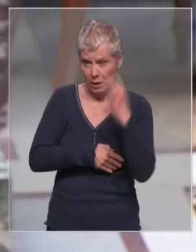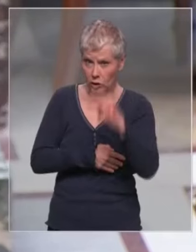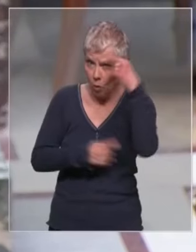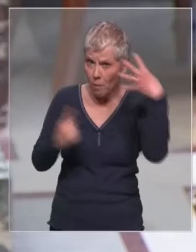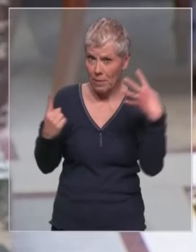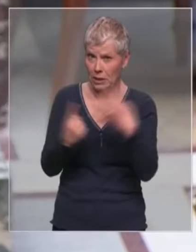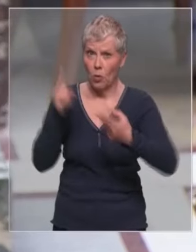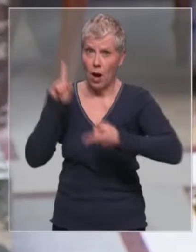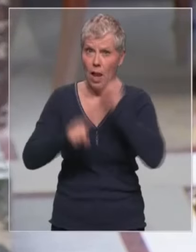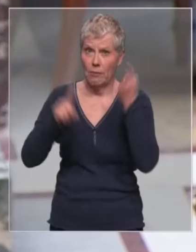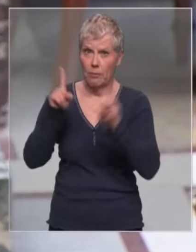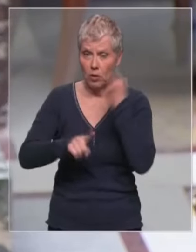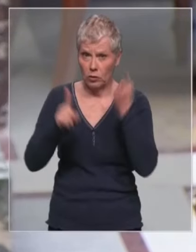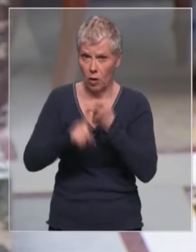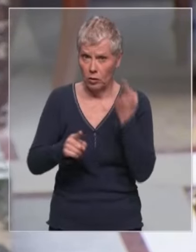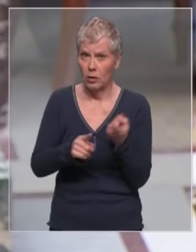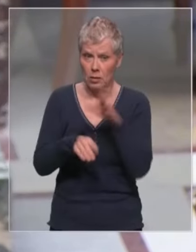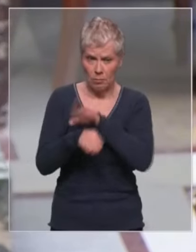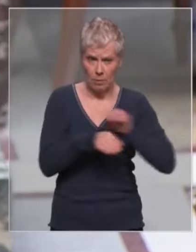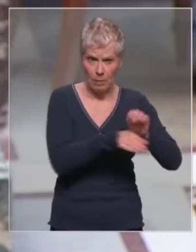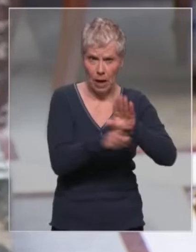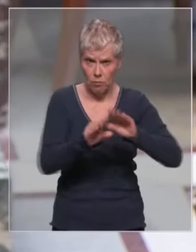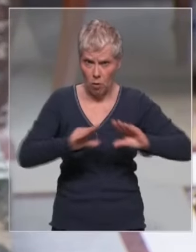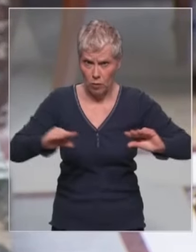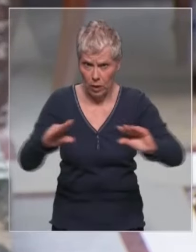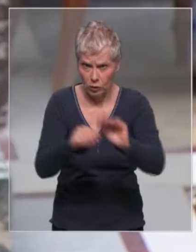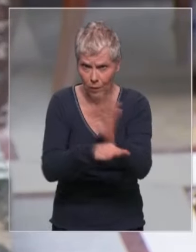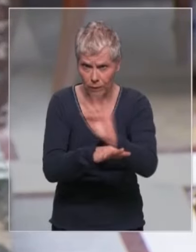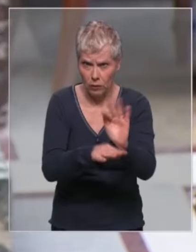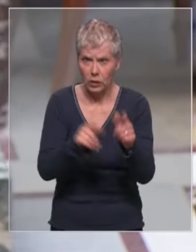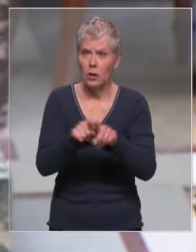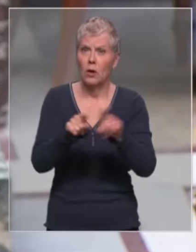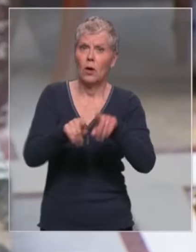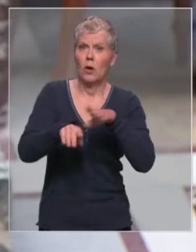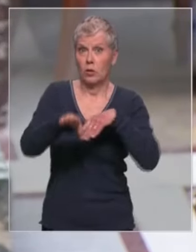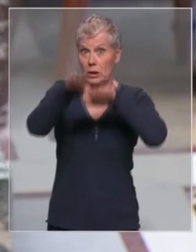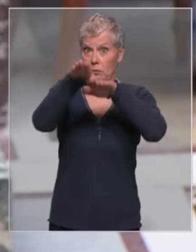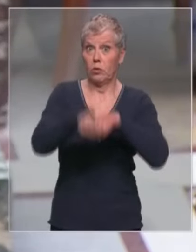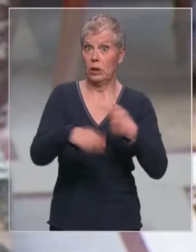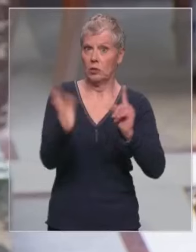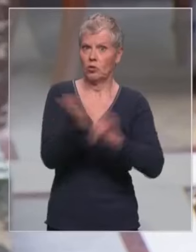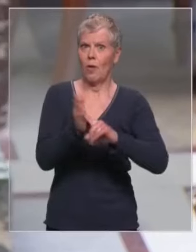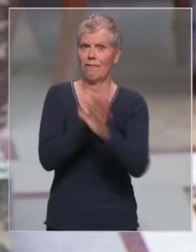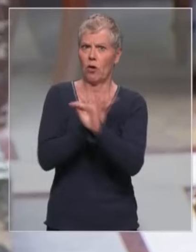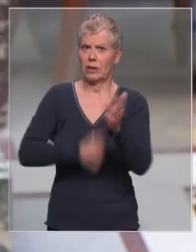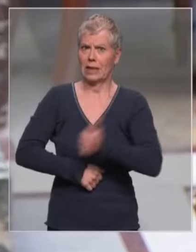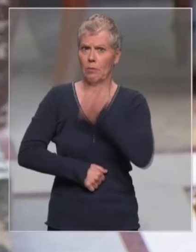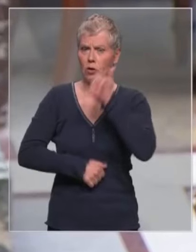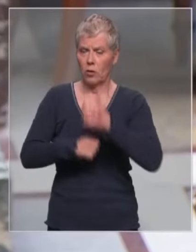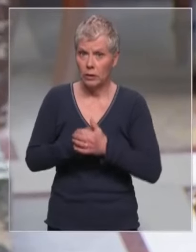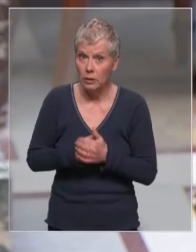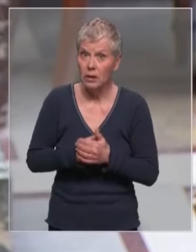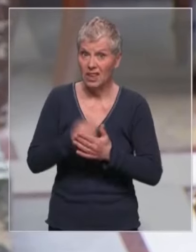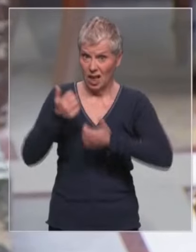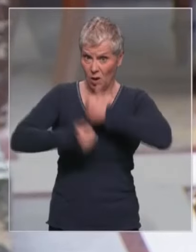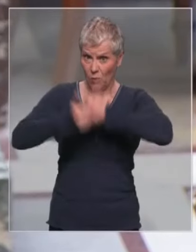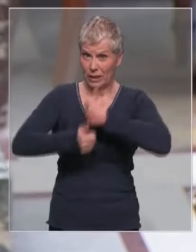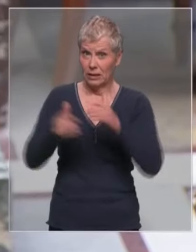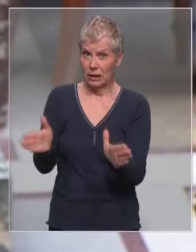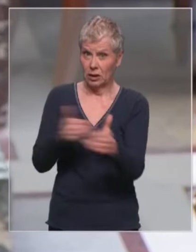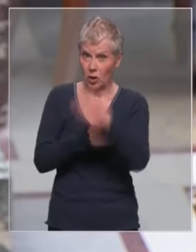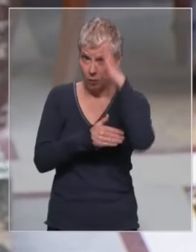est essentielle, nourrir les Français, nourrir et protéger notre souveraineté. La compétitivité du secteur, c'est un enjeu